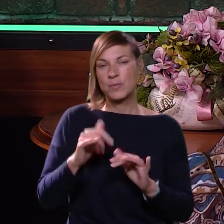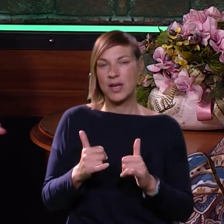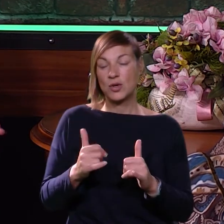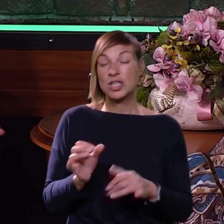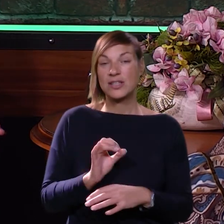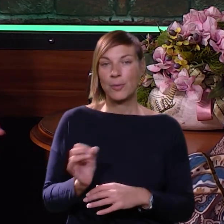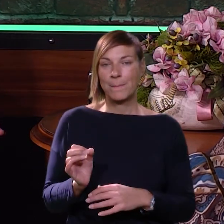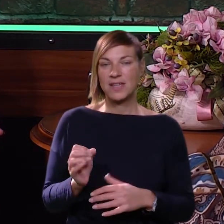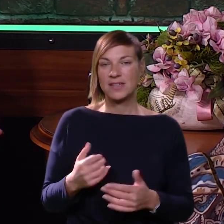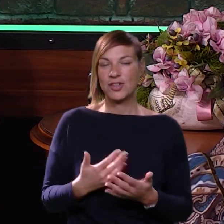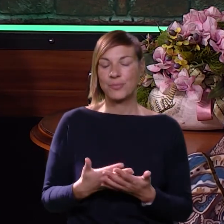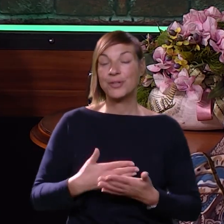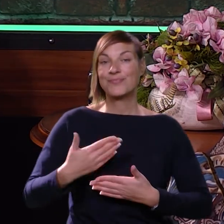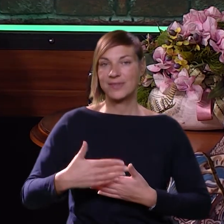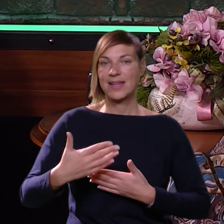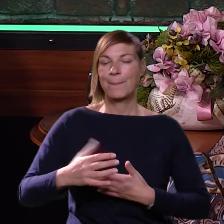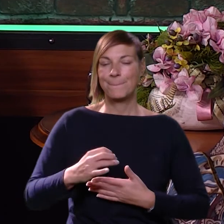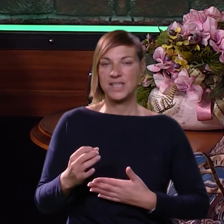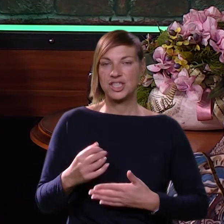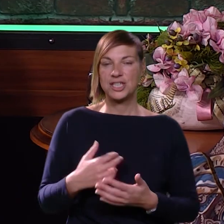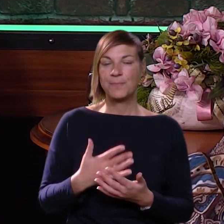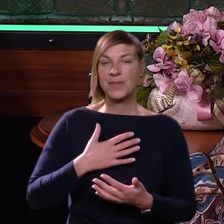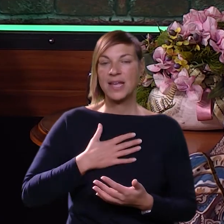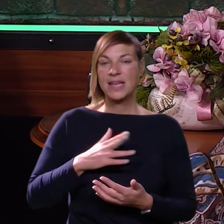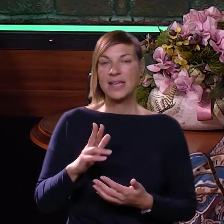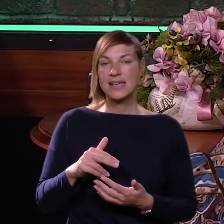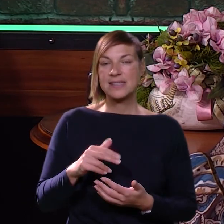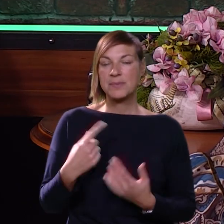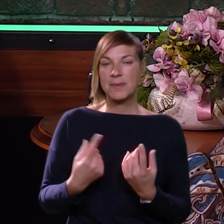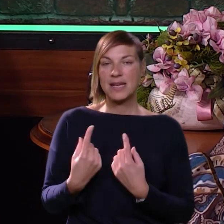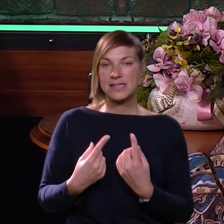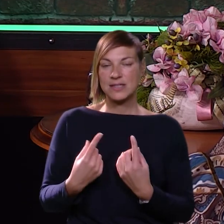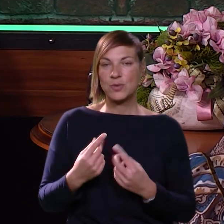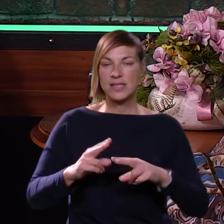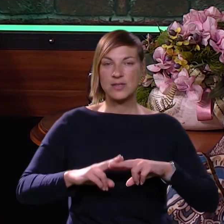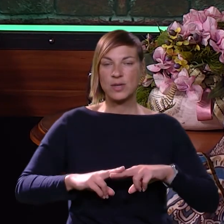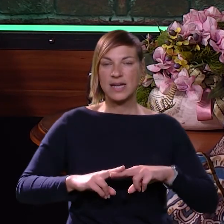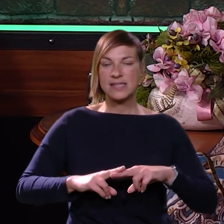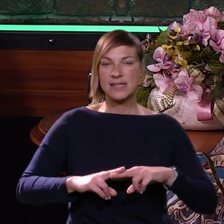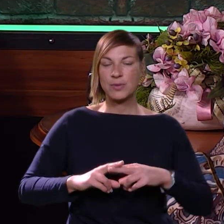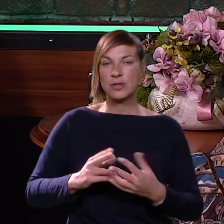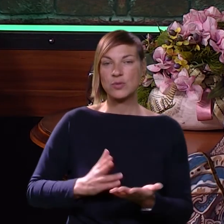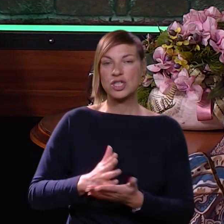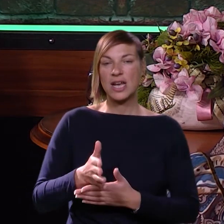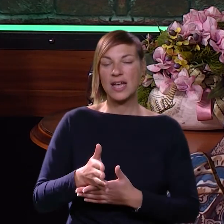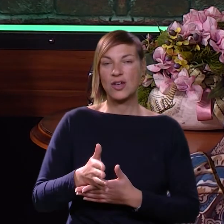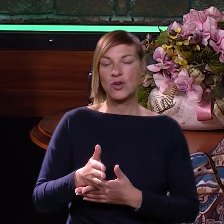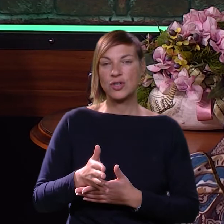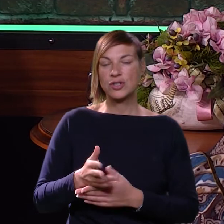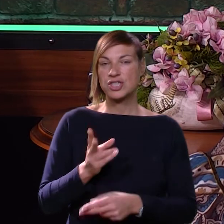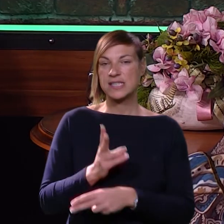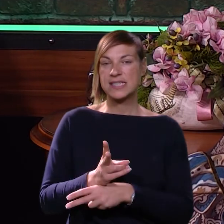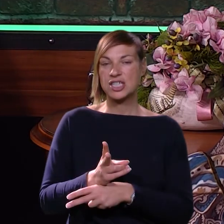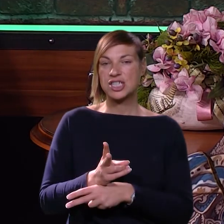sumnja, hoće li to biti dobro, da, bit će. Ja sam imala jednu, recimo, situaciju kad sam odlučila otići